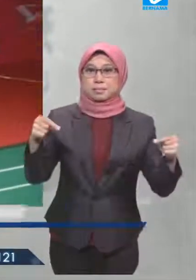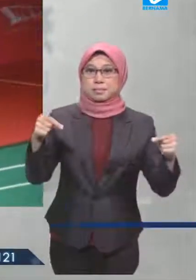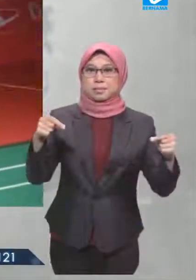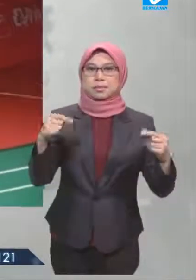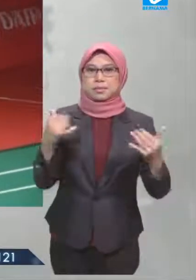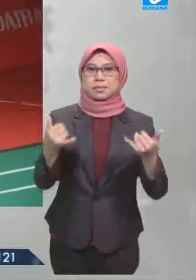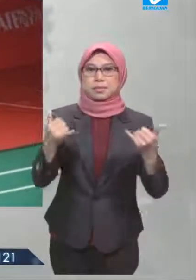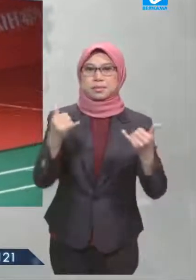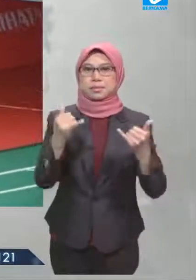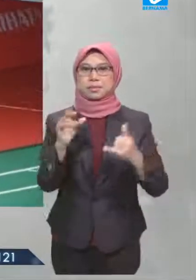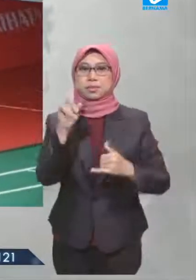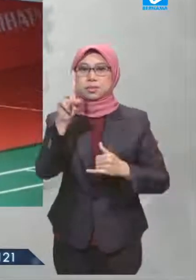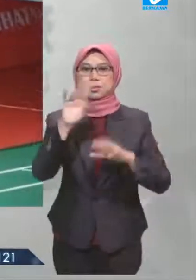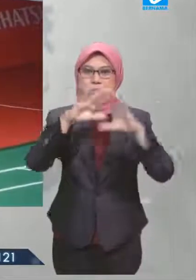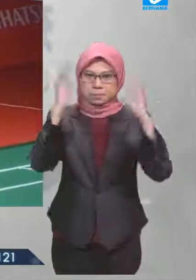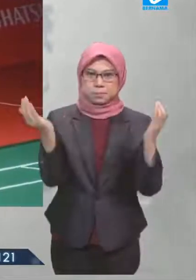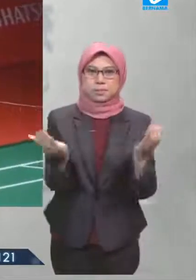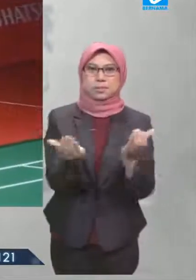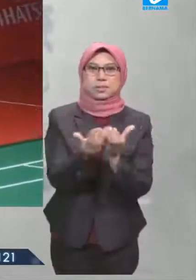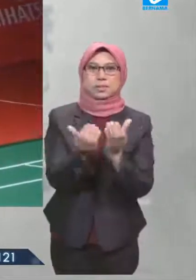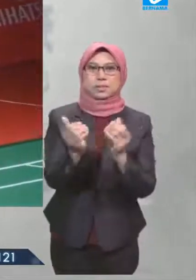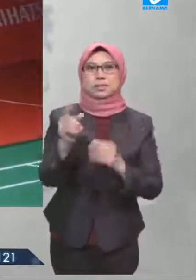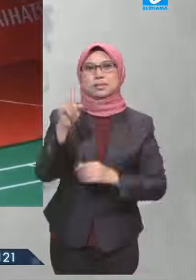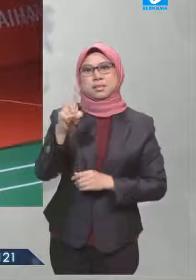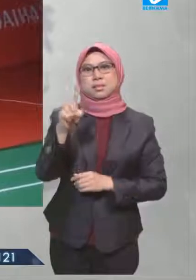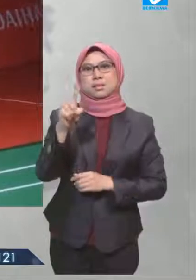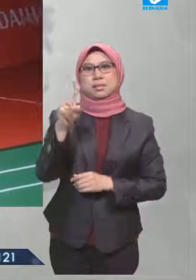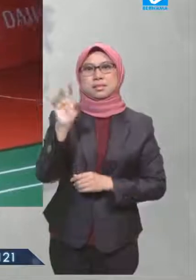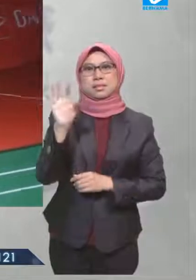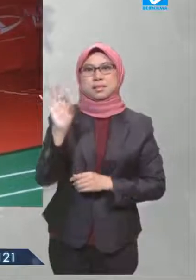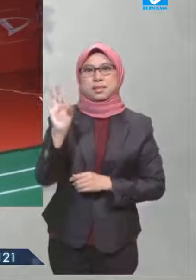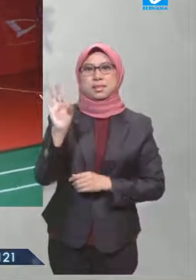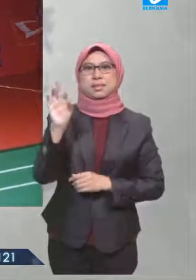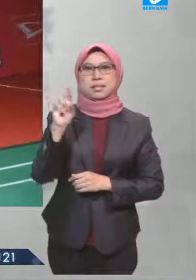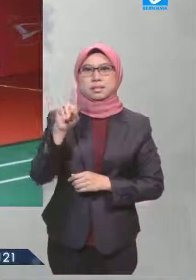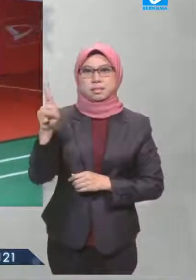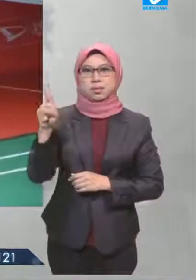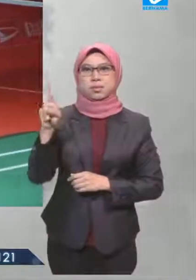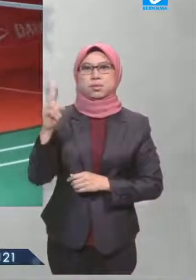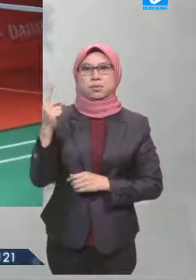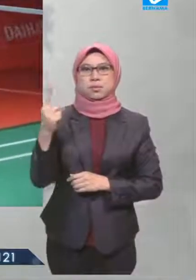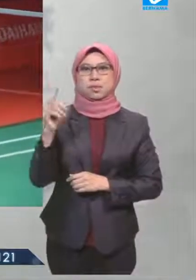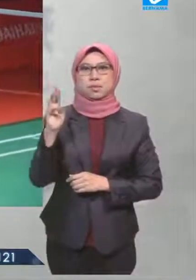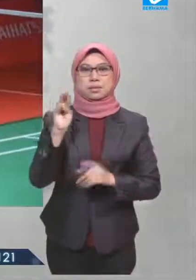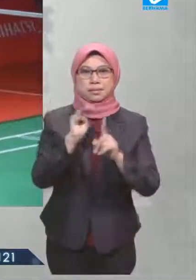Momota kekal di kedudukan nombor 1 dunia dengan 109,118 mata.